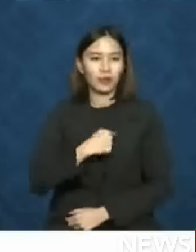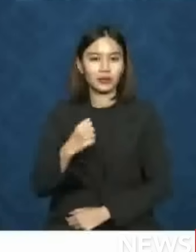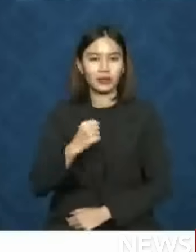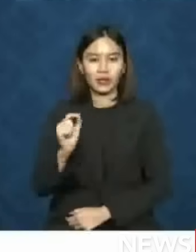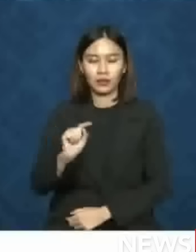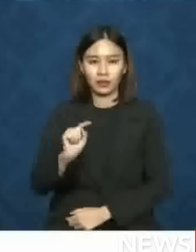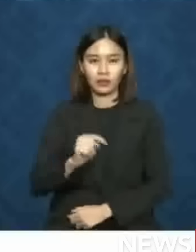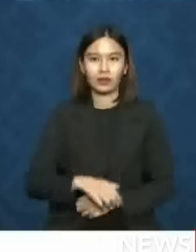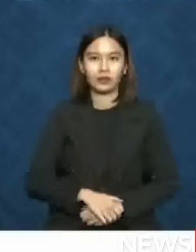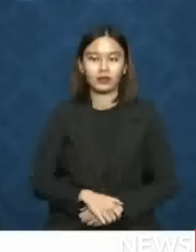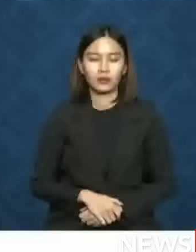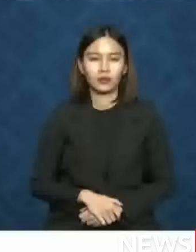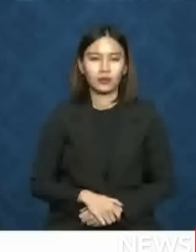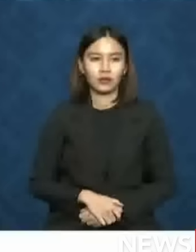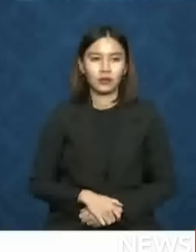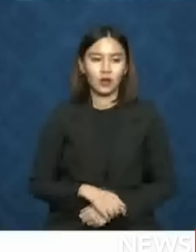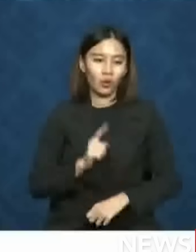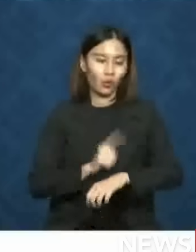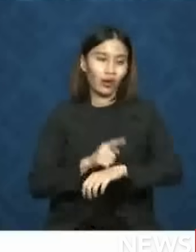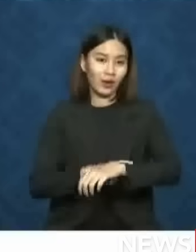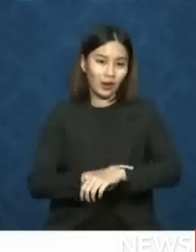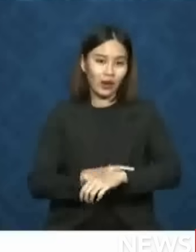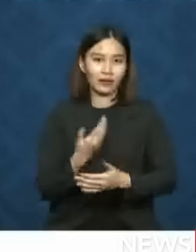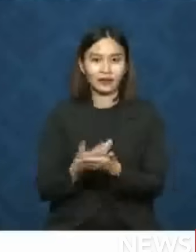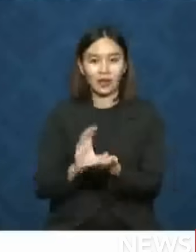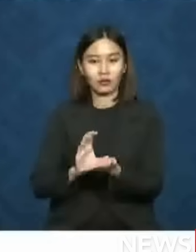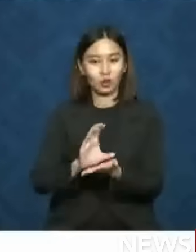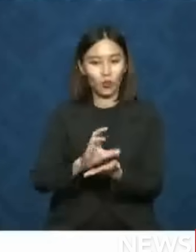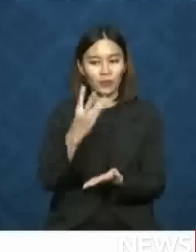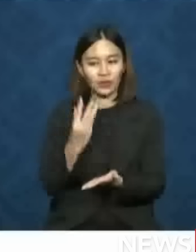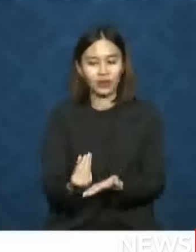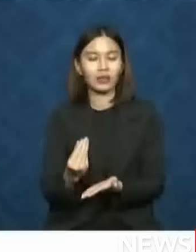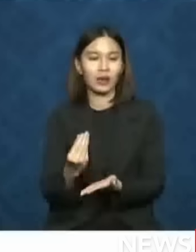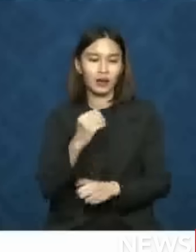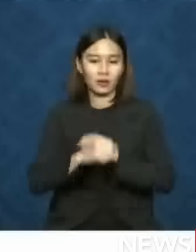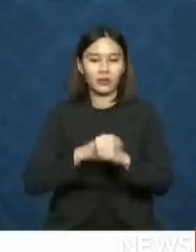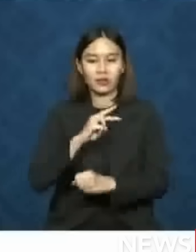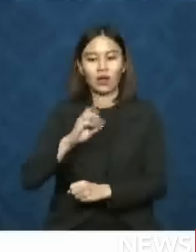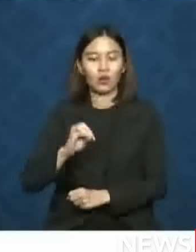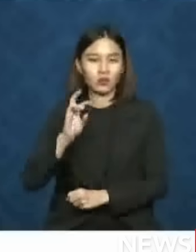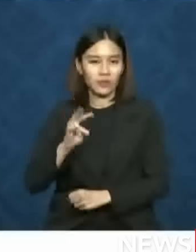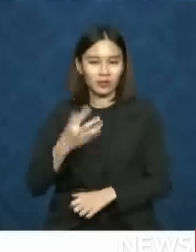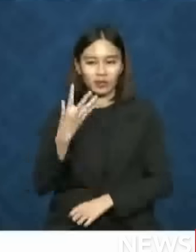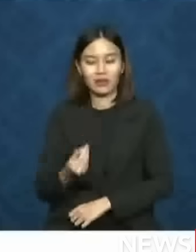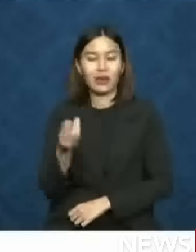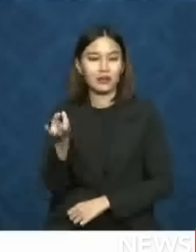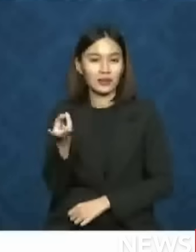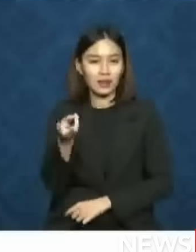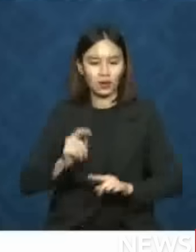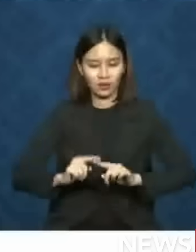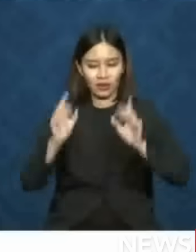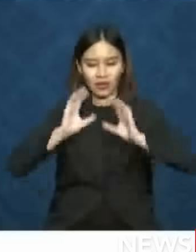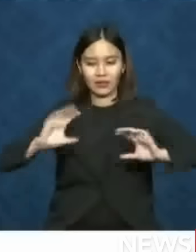ครับแม้เราจะเหลือระยะเวลาในการแช้งบประมาณปี2567ไม่นานแต่